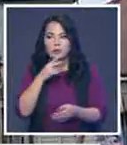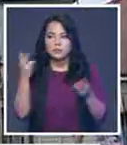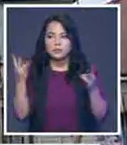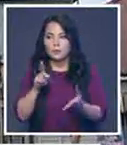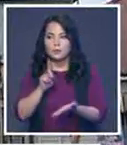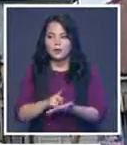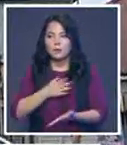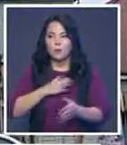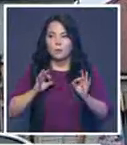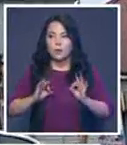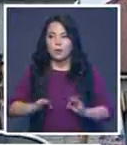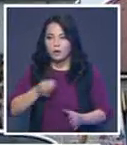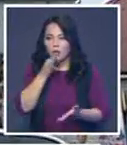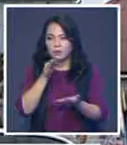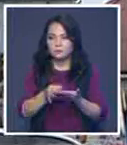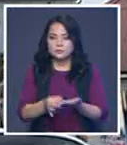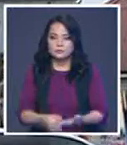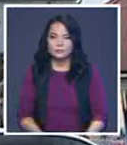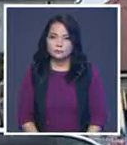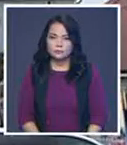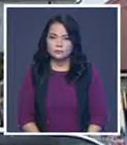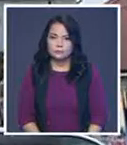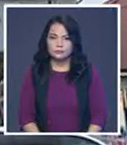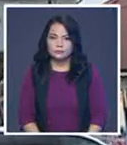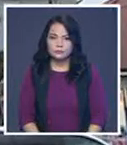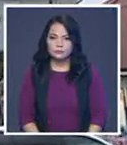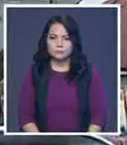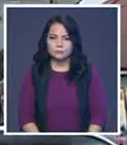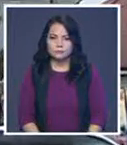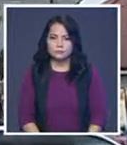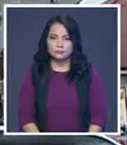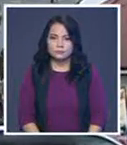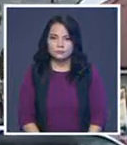міндетіміз, дейді прокурорлар. Мирас Мұқаш, Ержан Жаңбырбай, Қазақстан ұлттық телеарнасы.